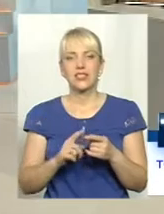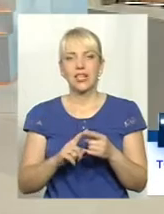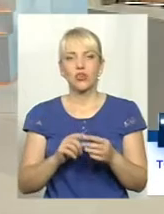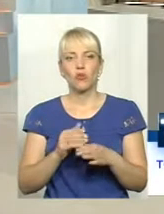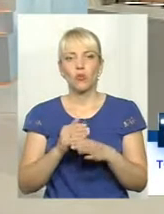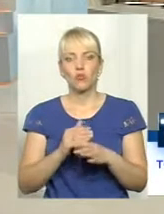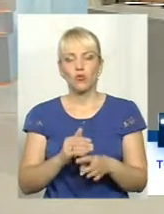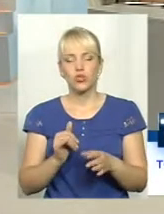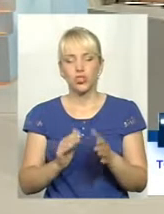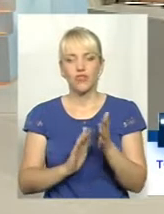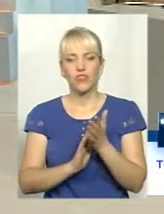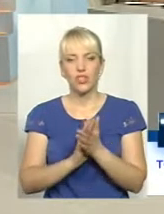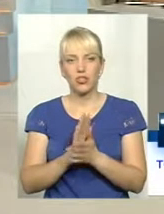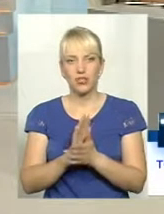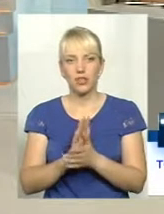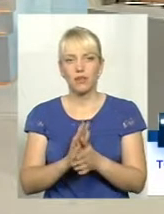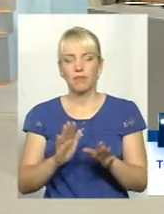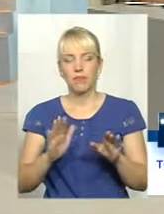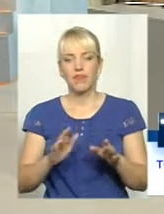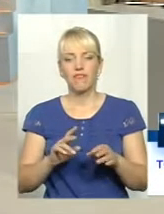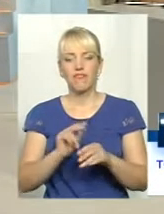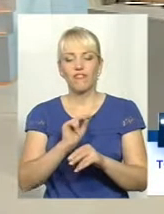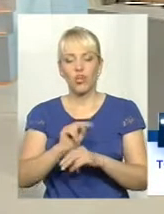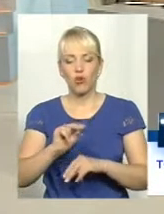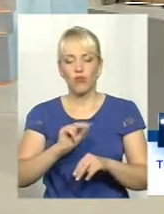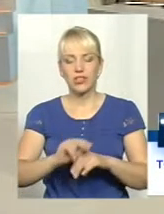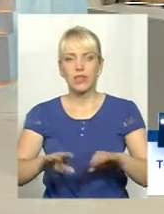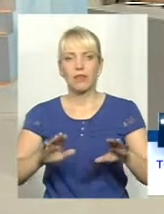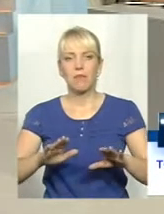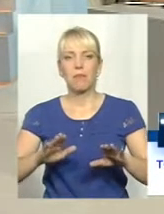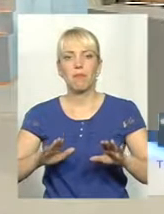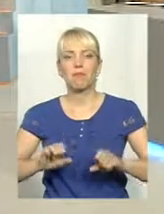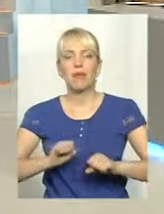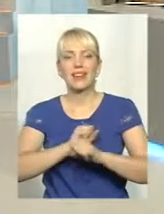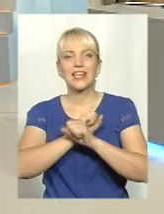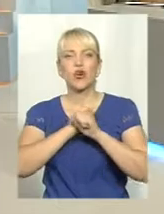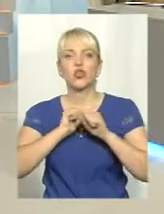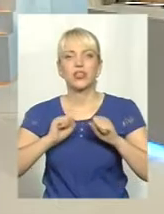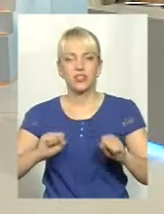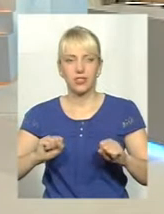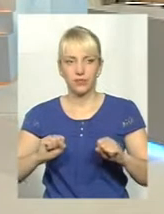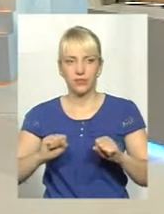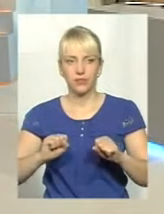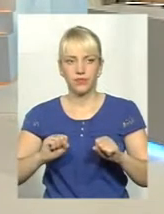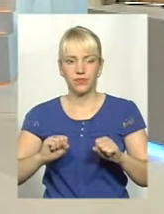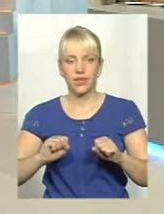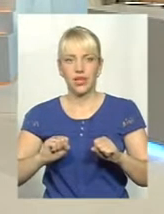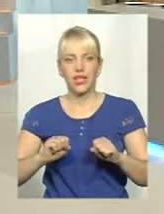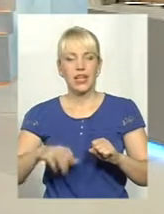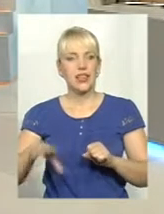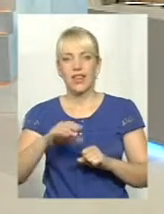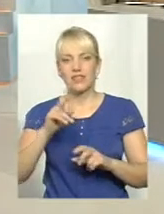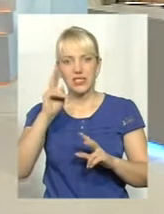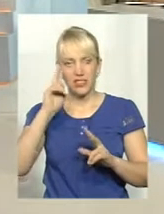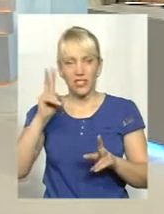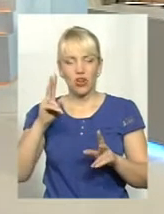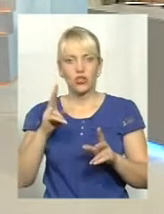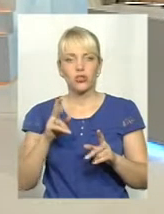ми отримаємо добробут нашої області, наших хмельничан. Олеже. Це чудова ідея з таким